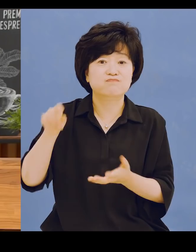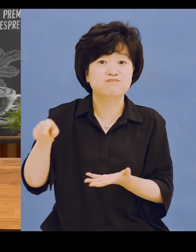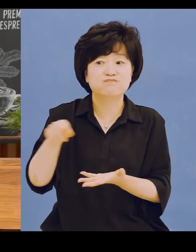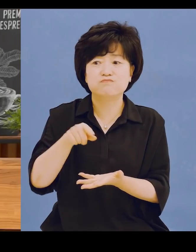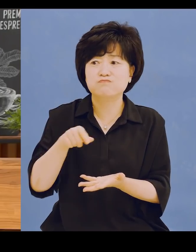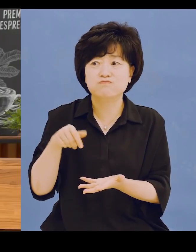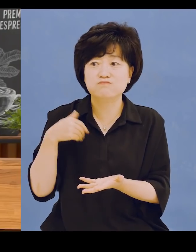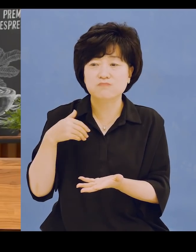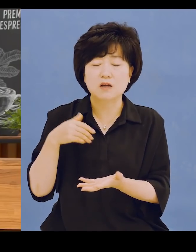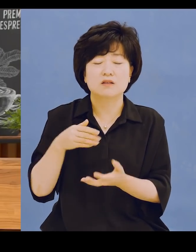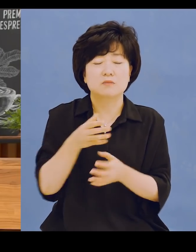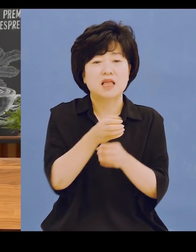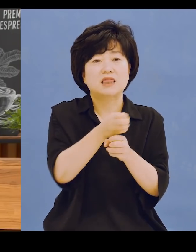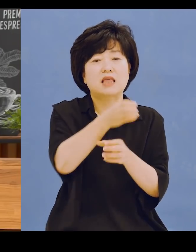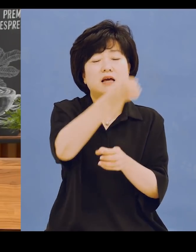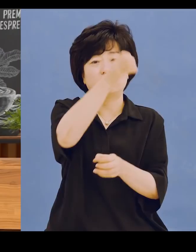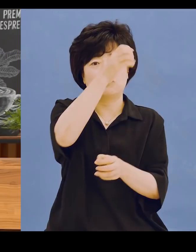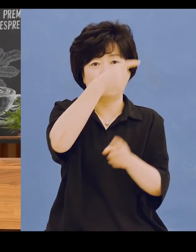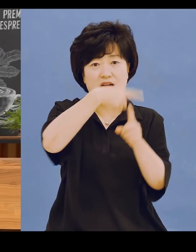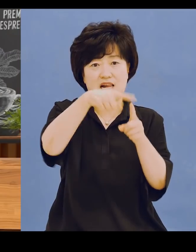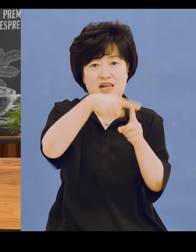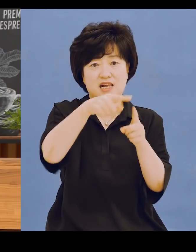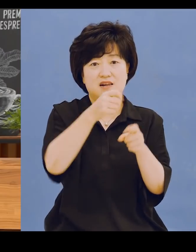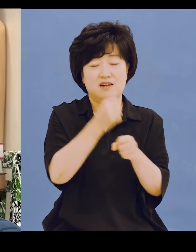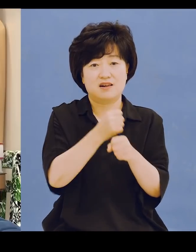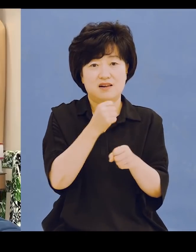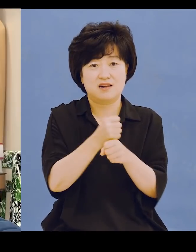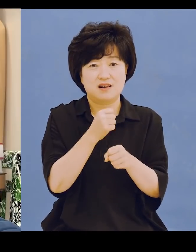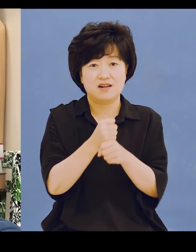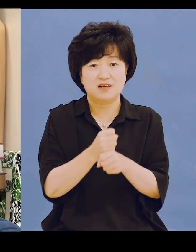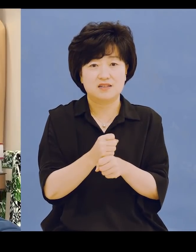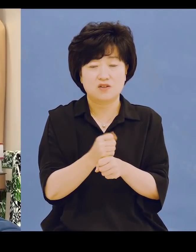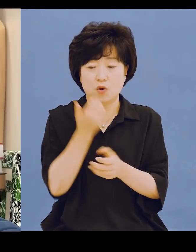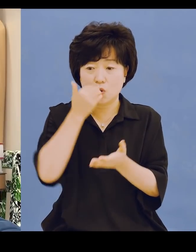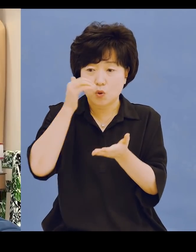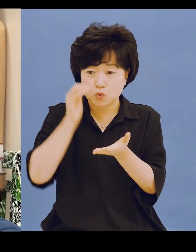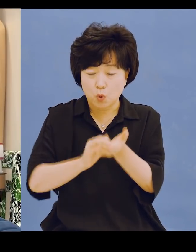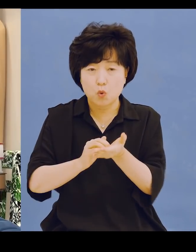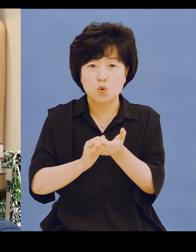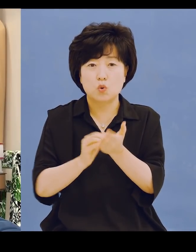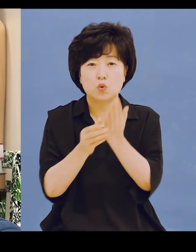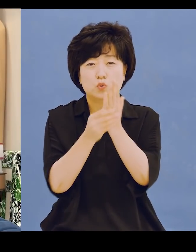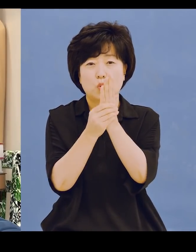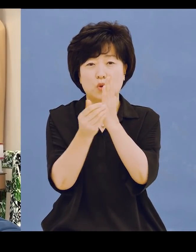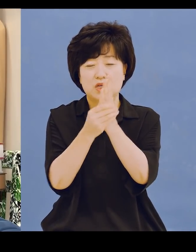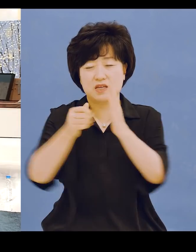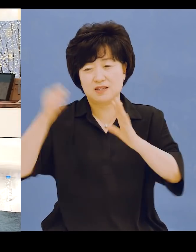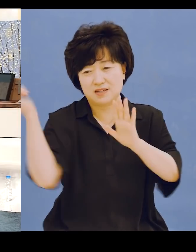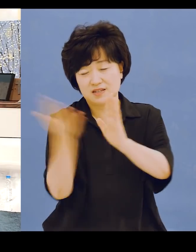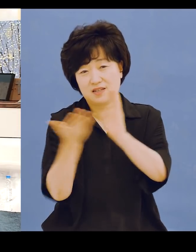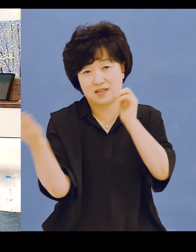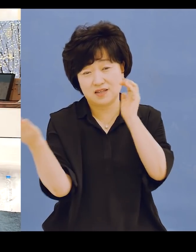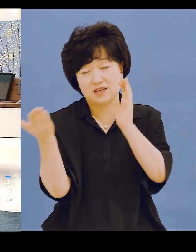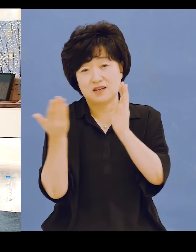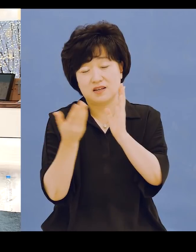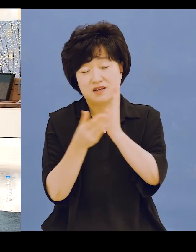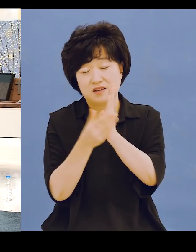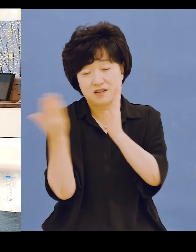줄만 알고 그들은 철기를 가지지 않았었습니다. 돌도끼 예. 쓰고 대나무 칼을 쓰고 다